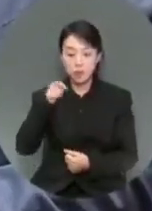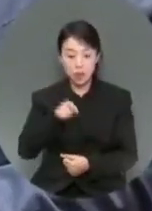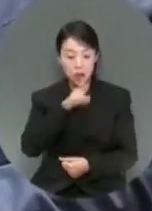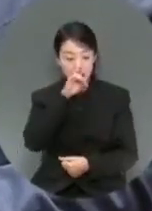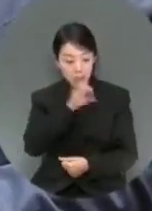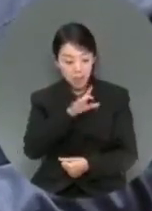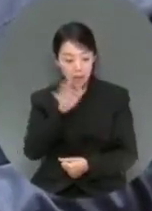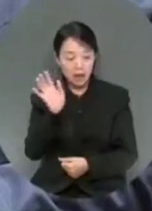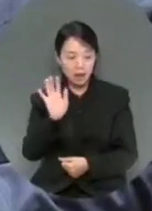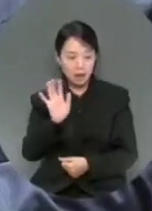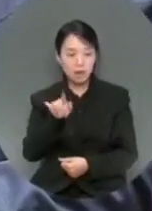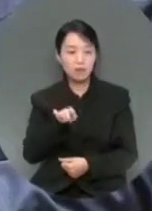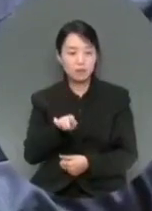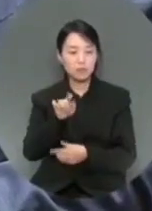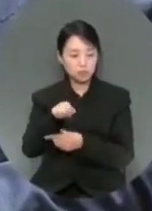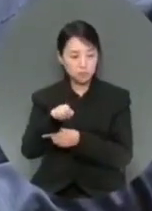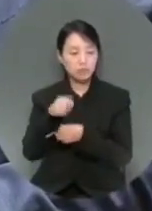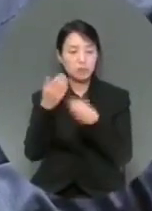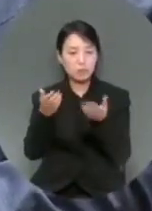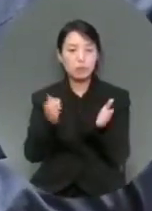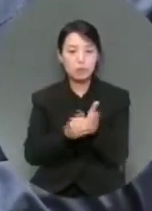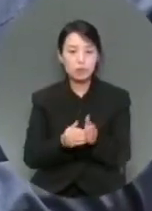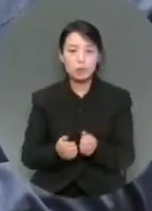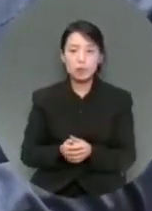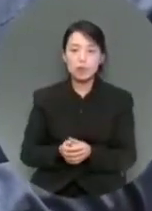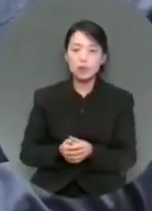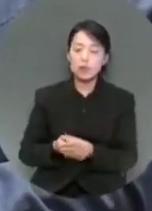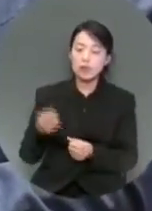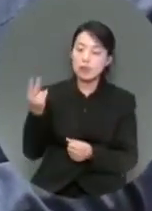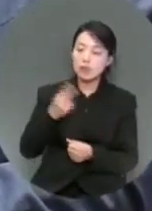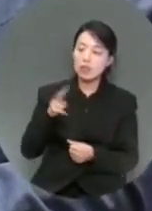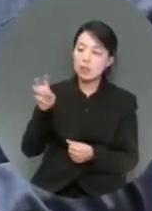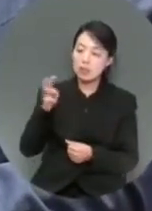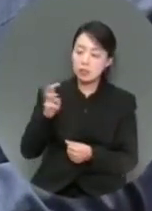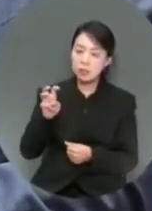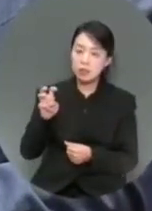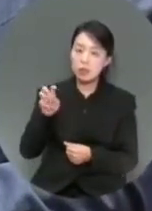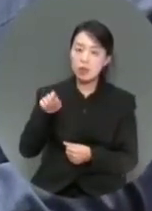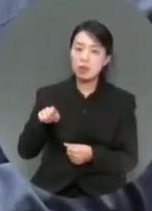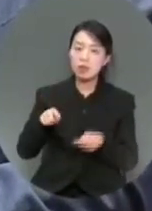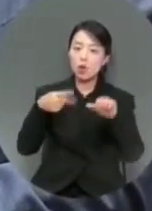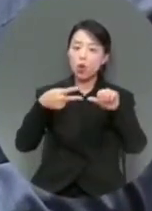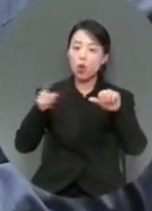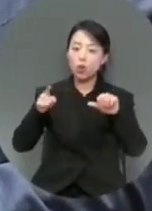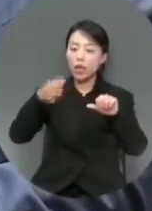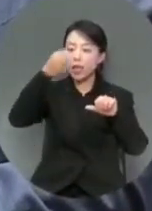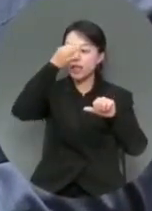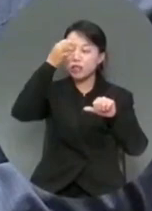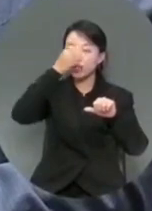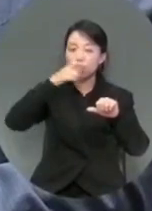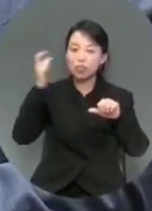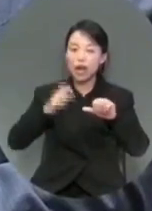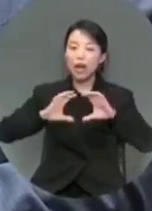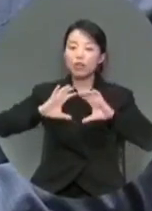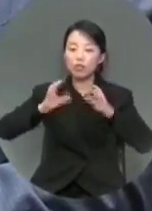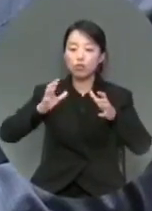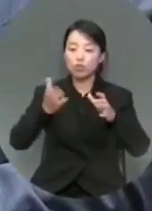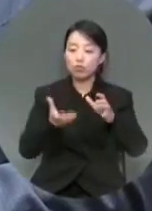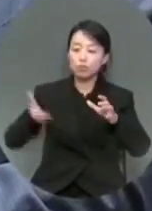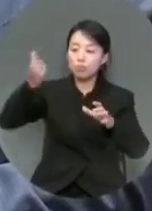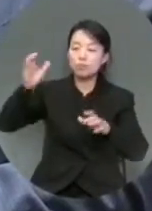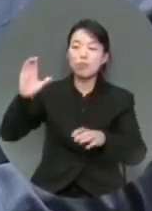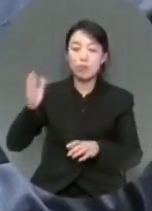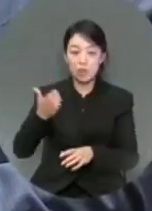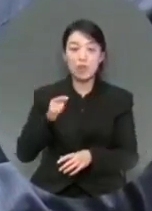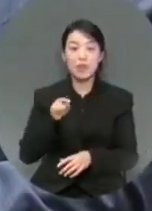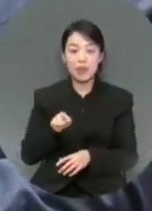그죠? 그래서 이를 통해서 2030년까지는 5대 기술 강국에 도약하겠다. 이렇게 하지 않았습니까?